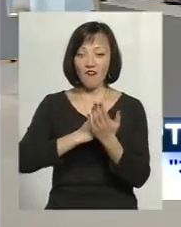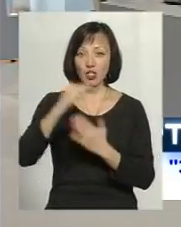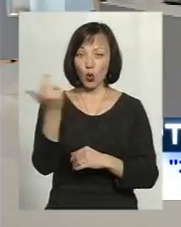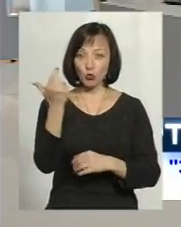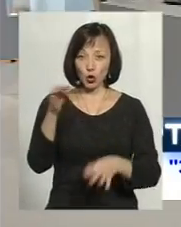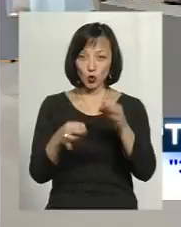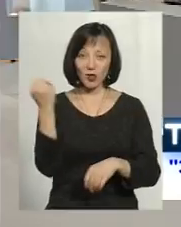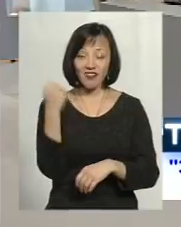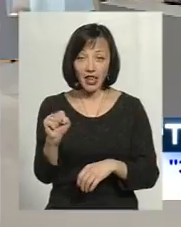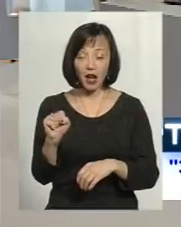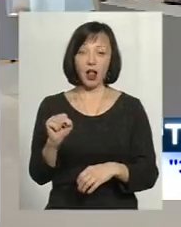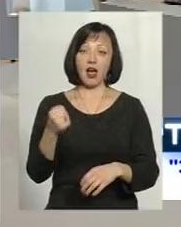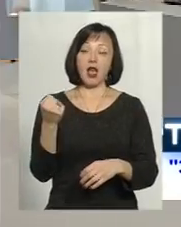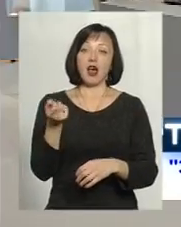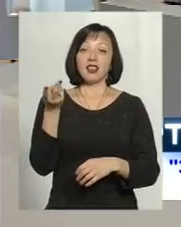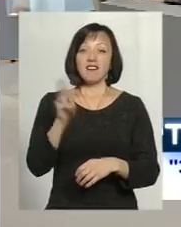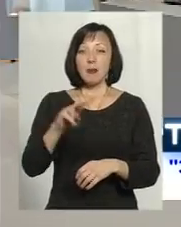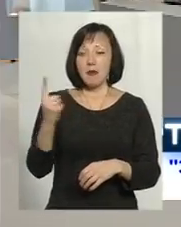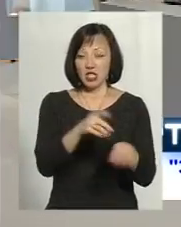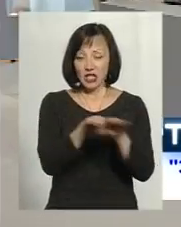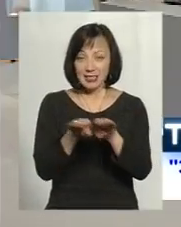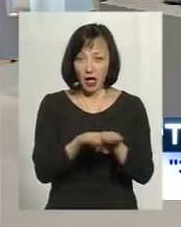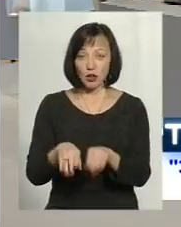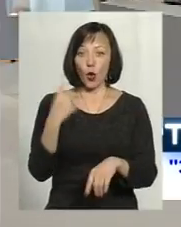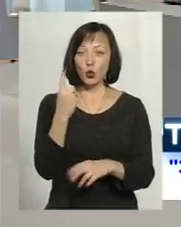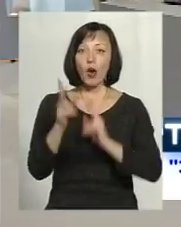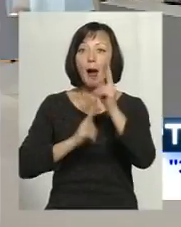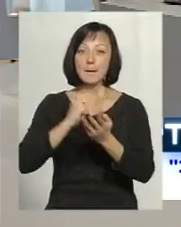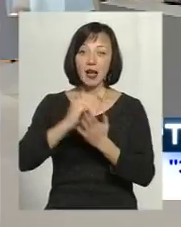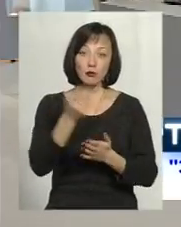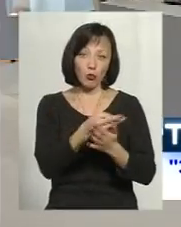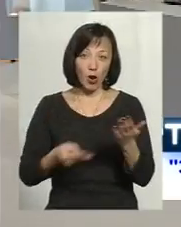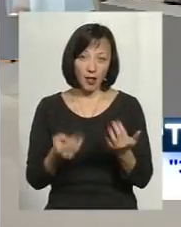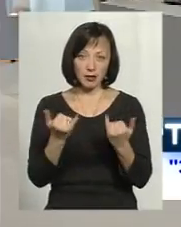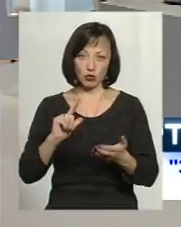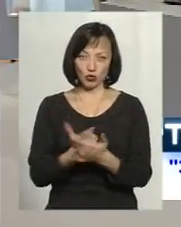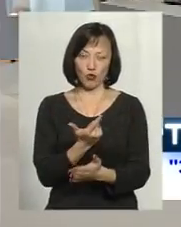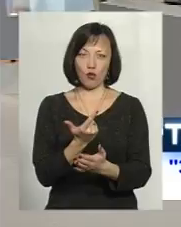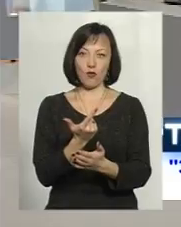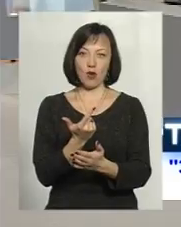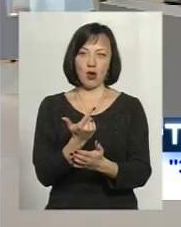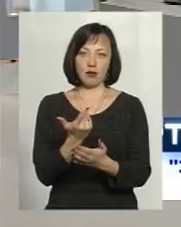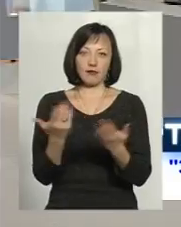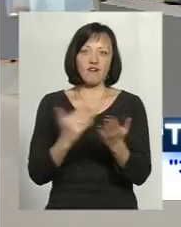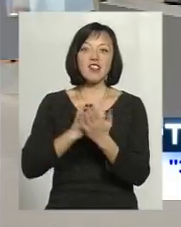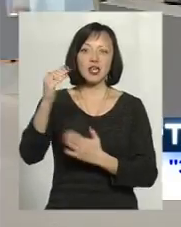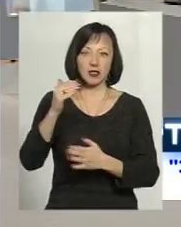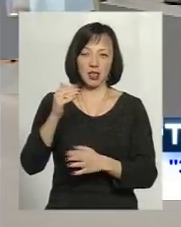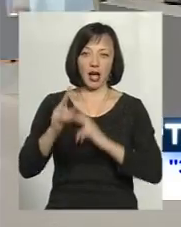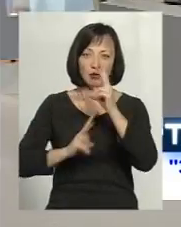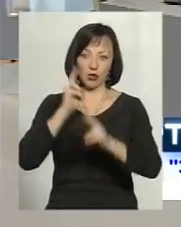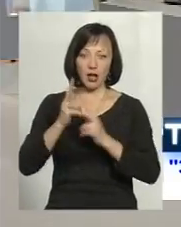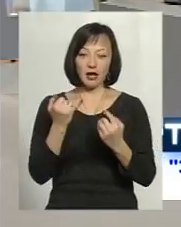суд, виграли 2 перших інстанції, 1 апеляцію програли, зараз знову ж таки там вишка, і